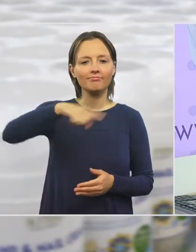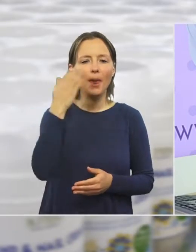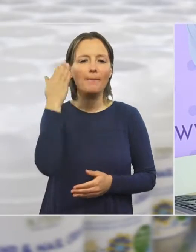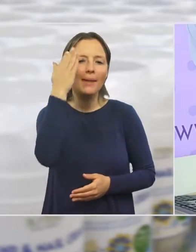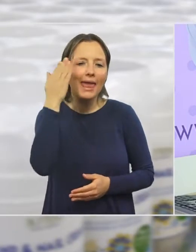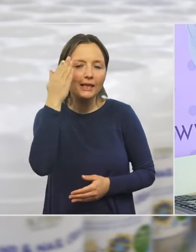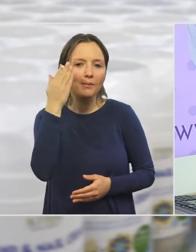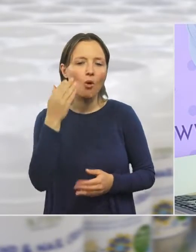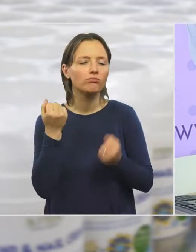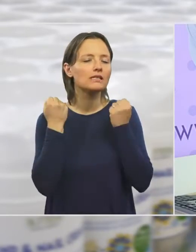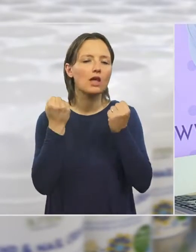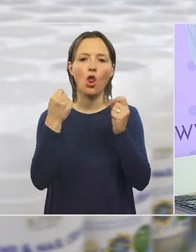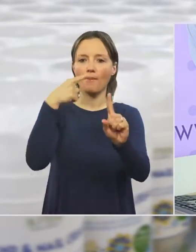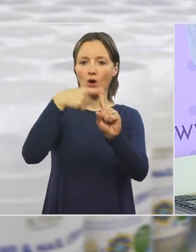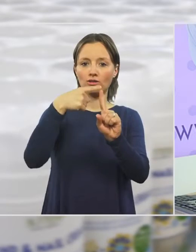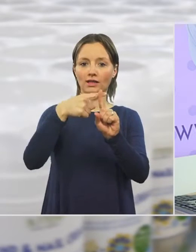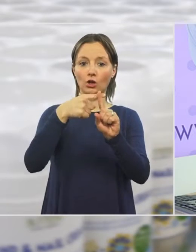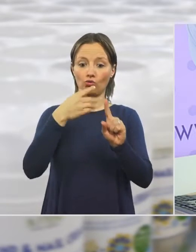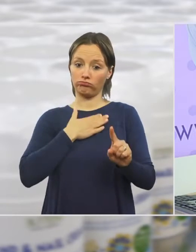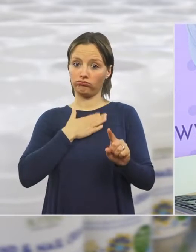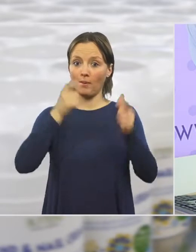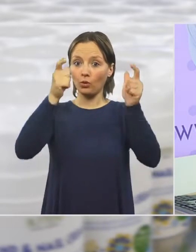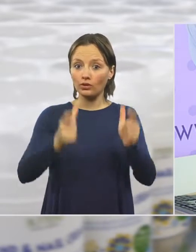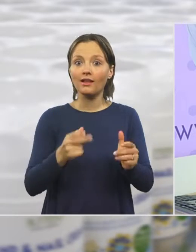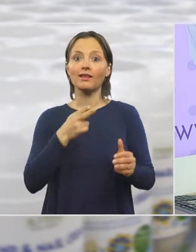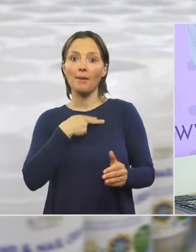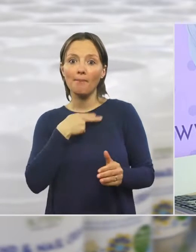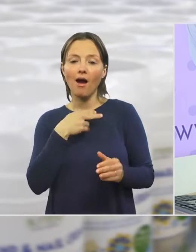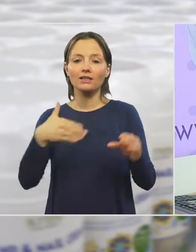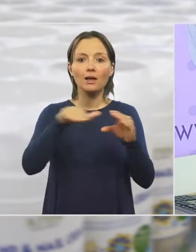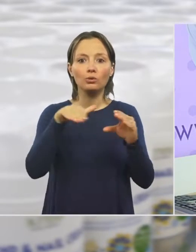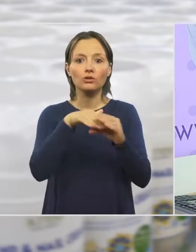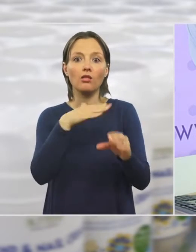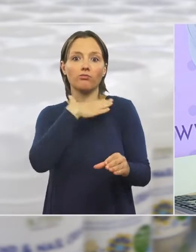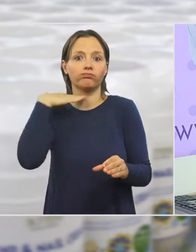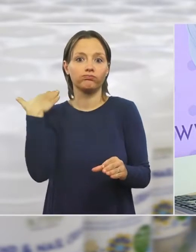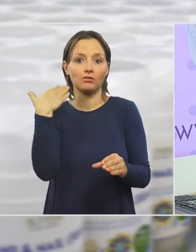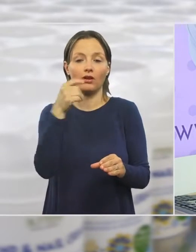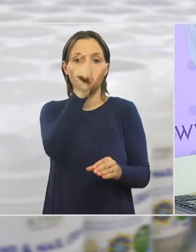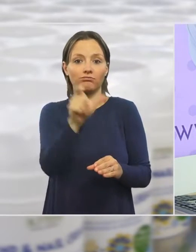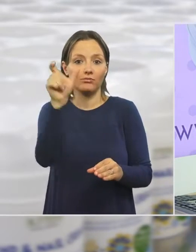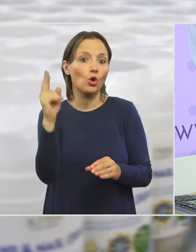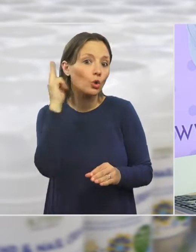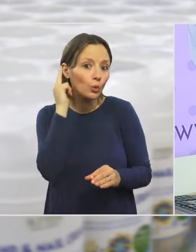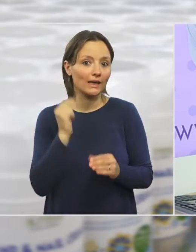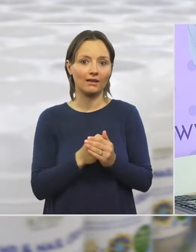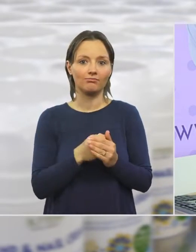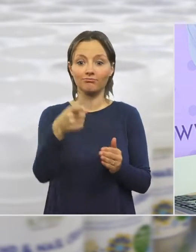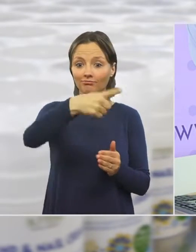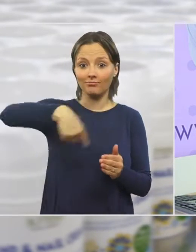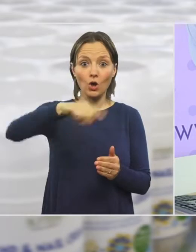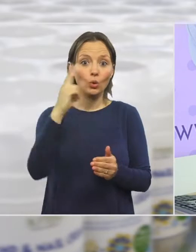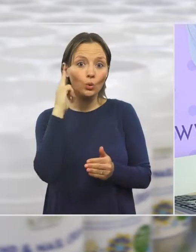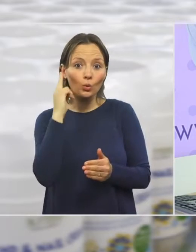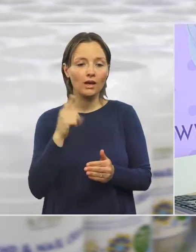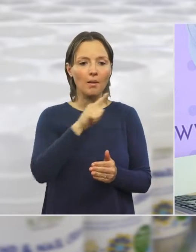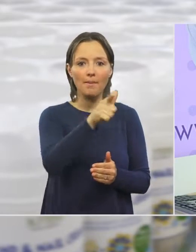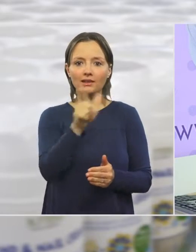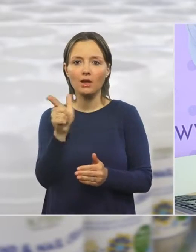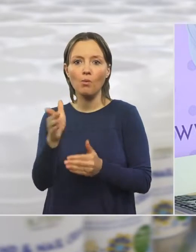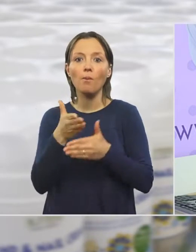Menimo, da je zelo pozitivno, da imamo v podjetju zaposlenih več gluhih oseb, ker si